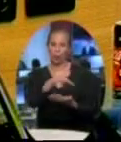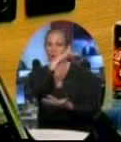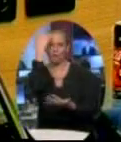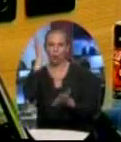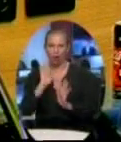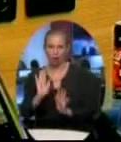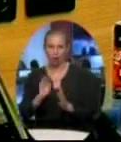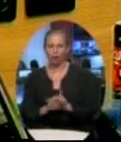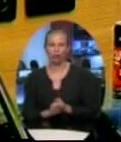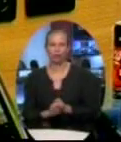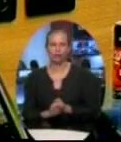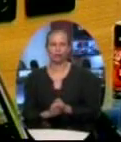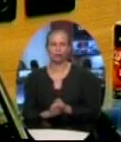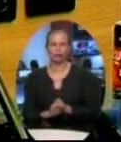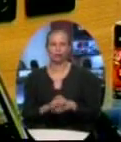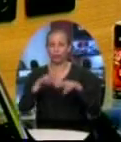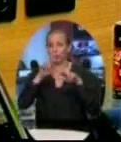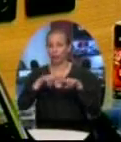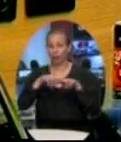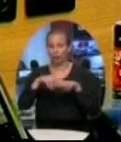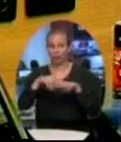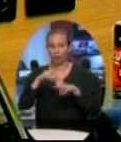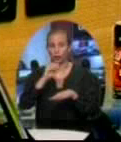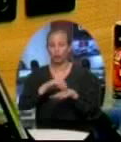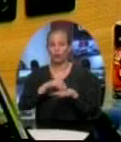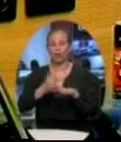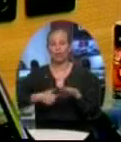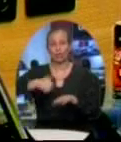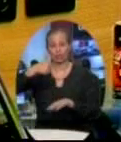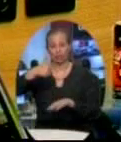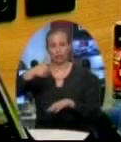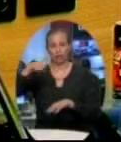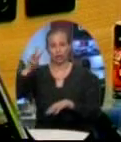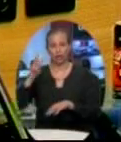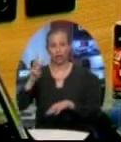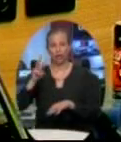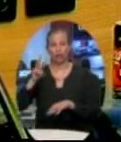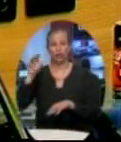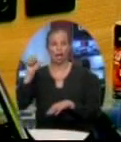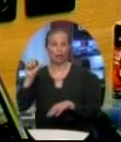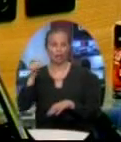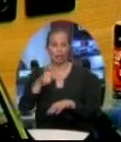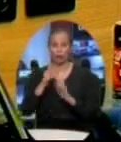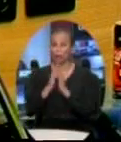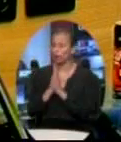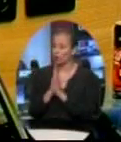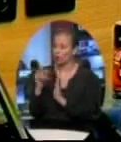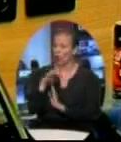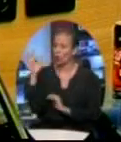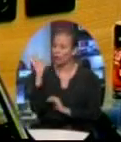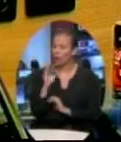ואחר כך גם דווח על ידי השר שטייניץ שאותו מר גבאי ביקש ממנו לא לפגוע בטייקוני